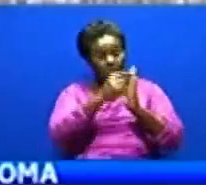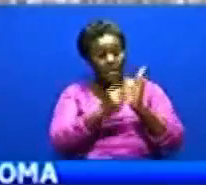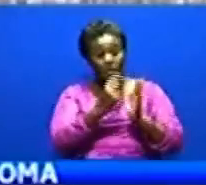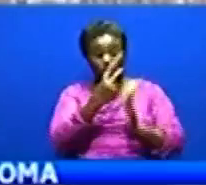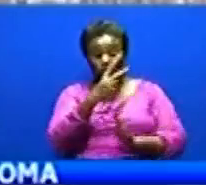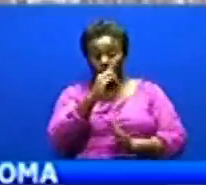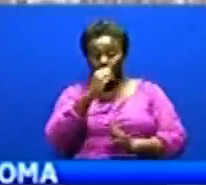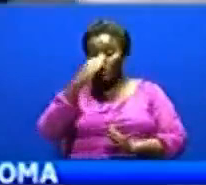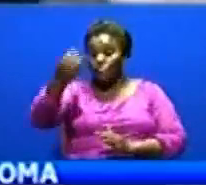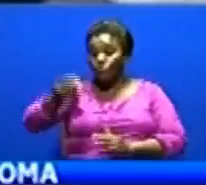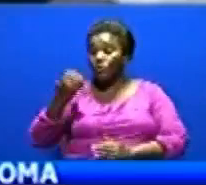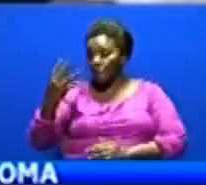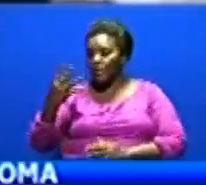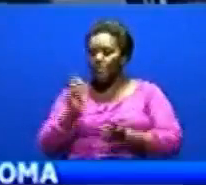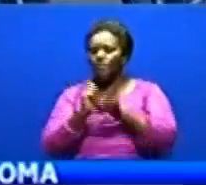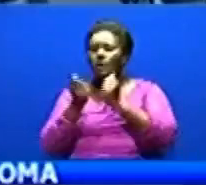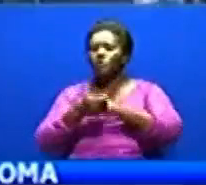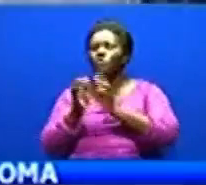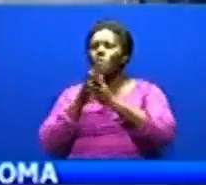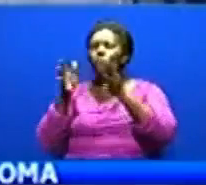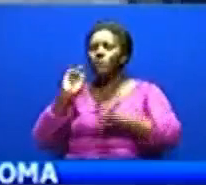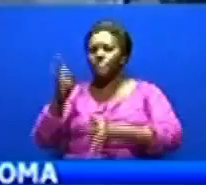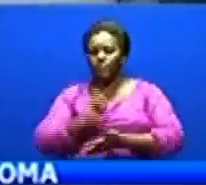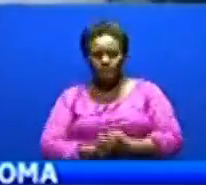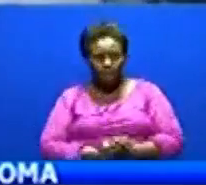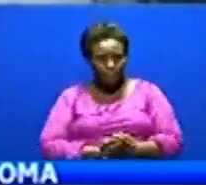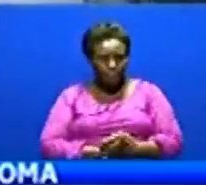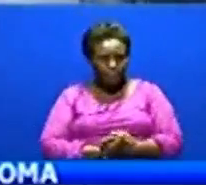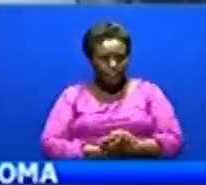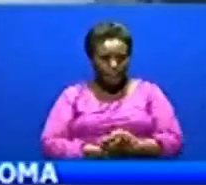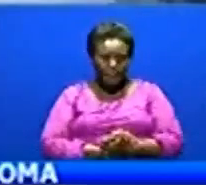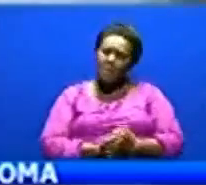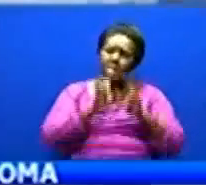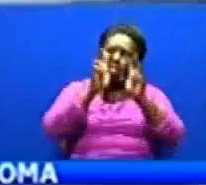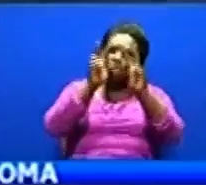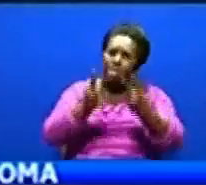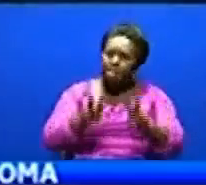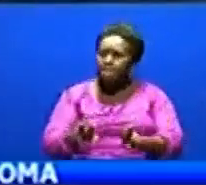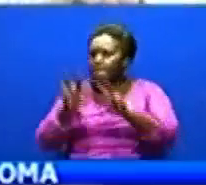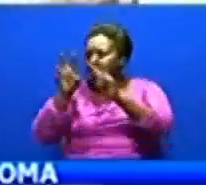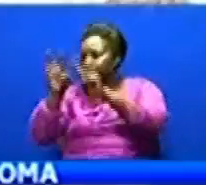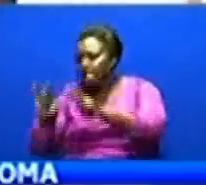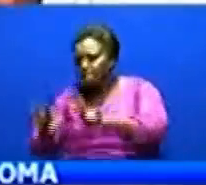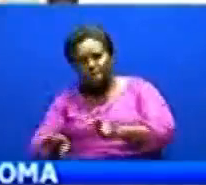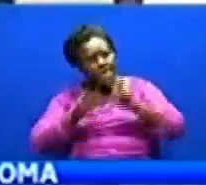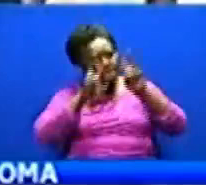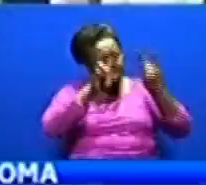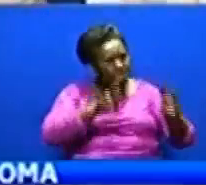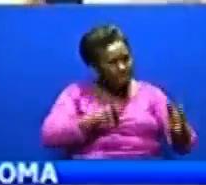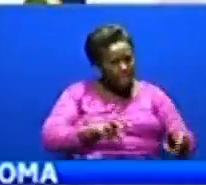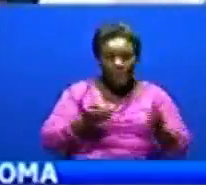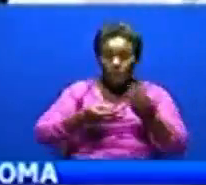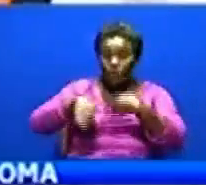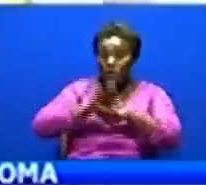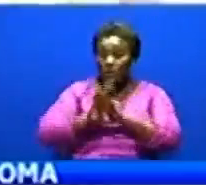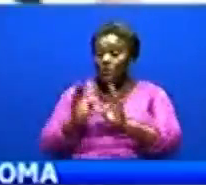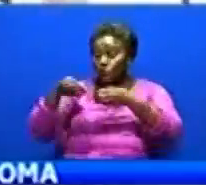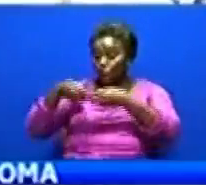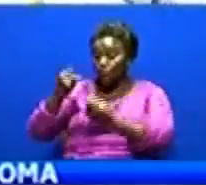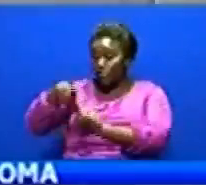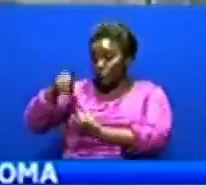kutakuwa na mabadiliko makubwa sana. Akizungumza baada ya kukagua ujenzi huo, mwenyekiti wa Tume ya Taifa ya Uchaguzi